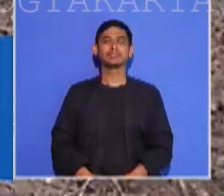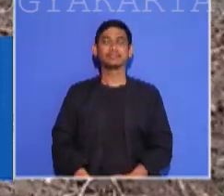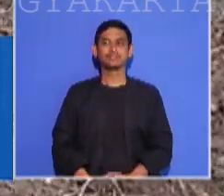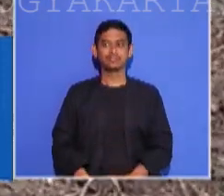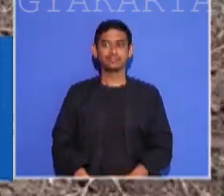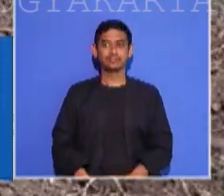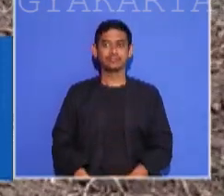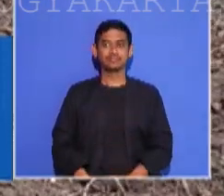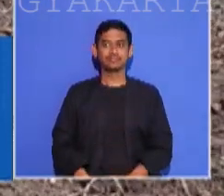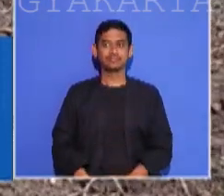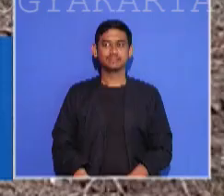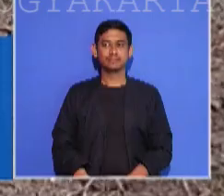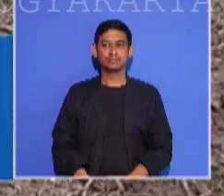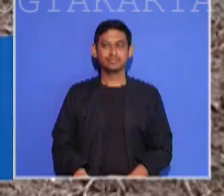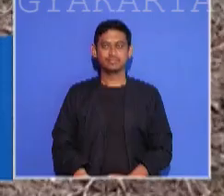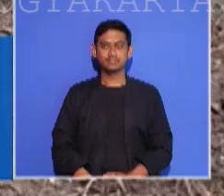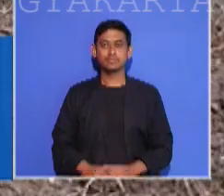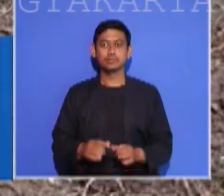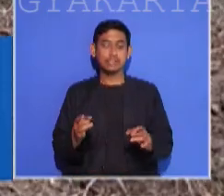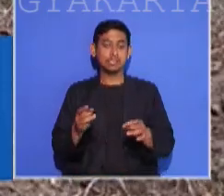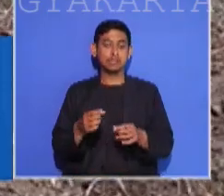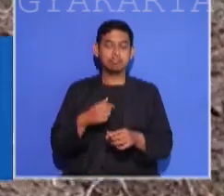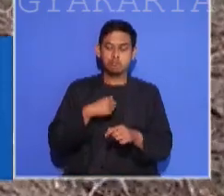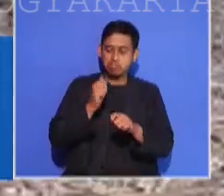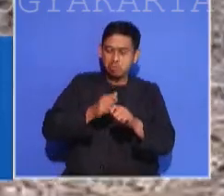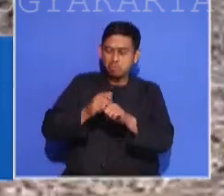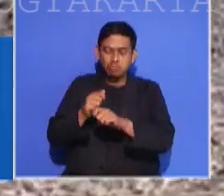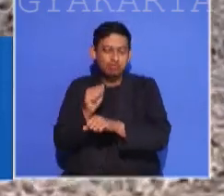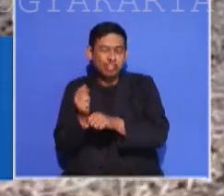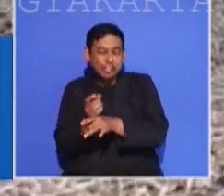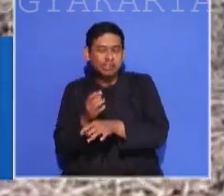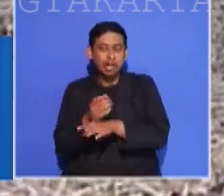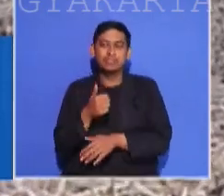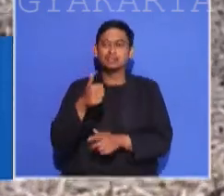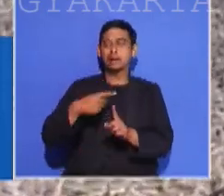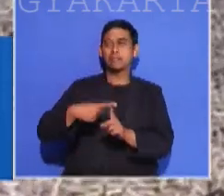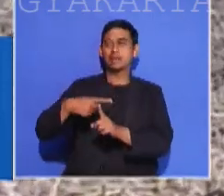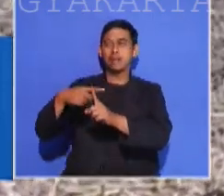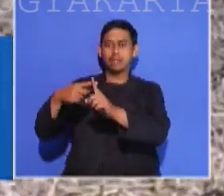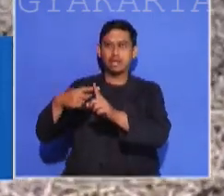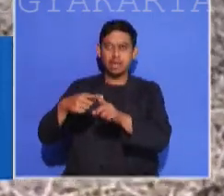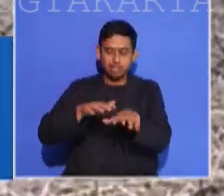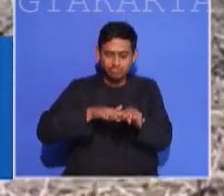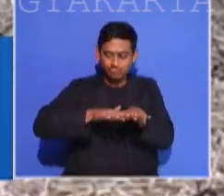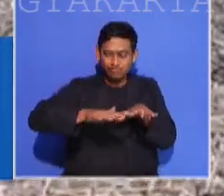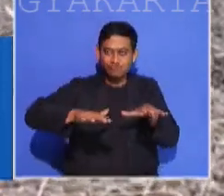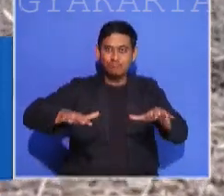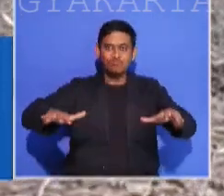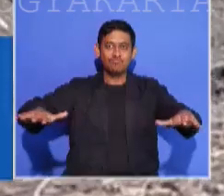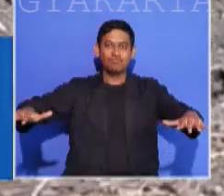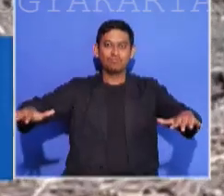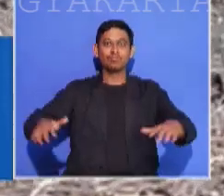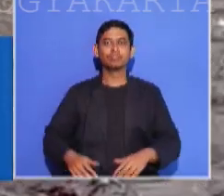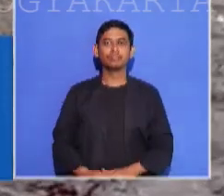dados pakaryan tambahan kadang pamisaya mina ing lalatan mriku. Ananging sak menika sampun dados sumbering wulu